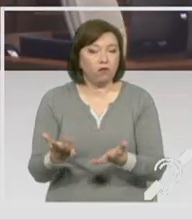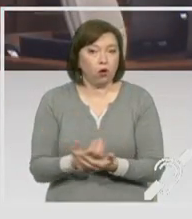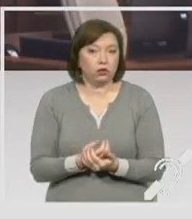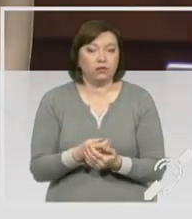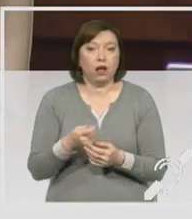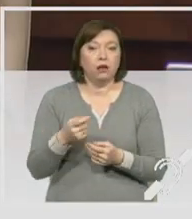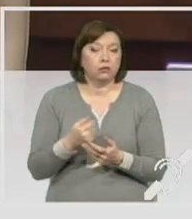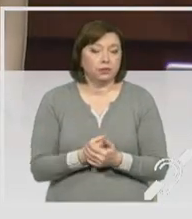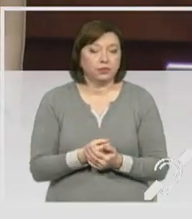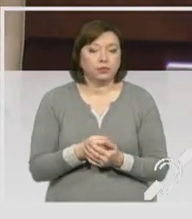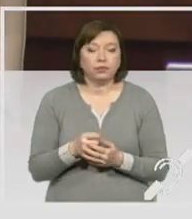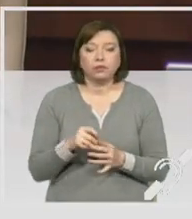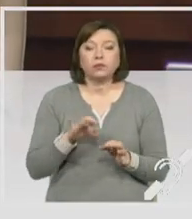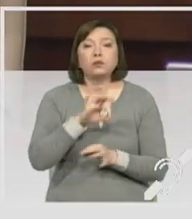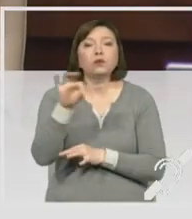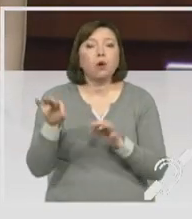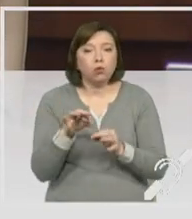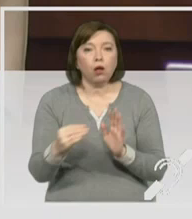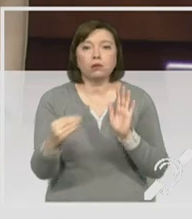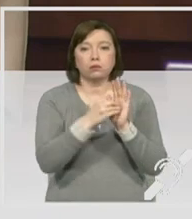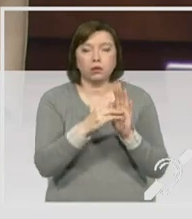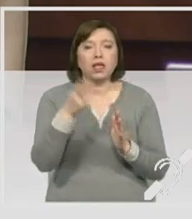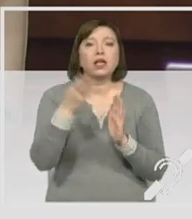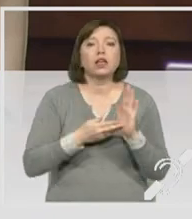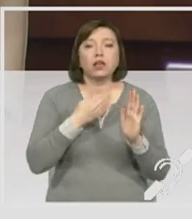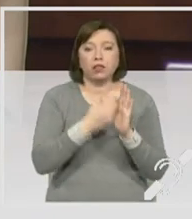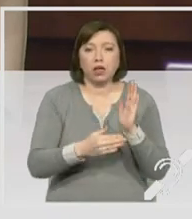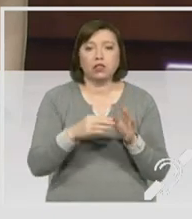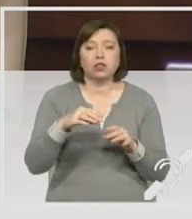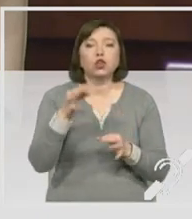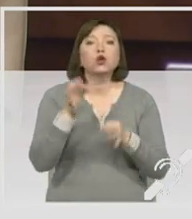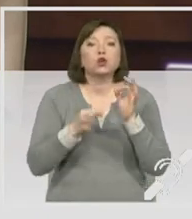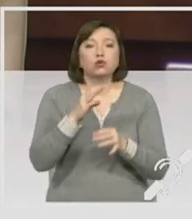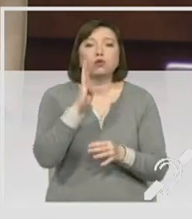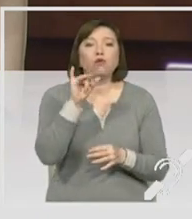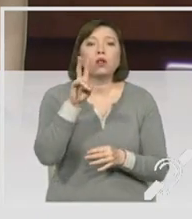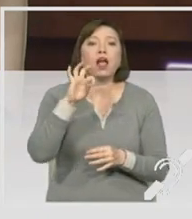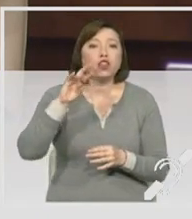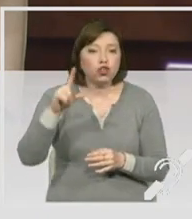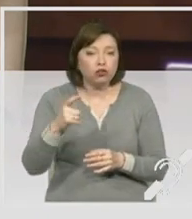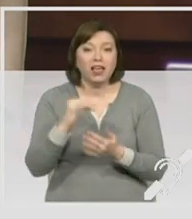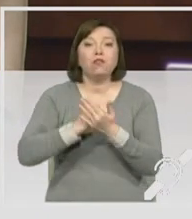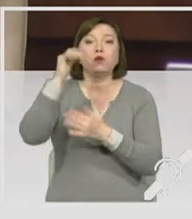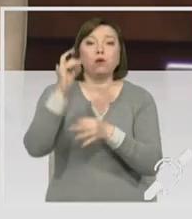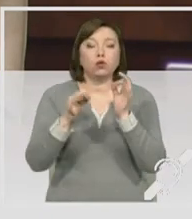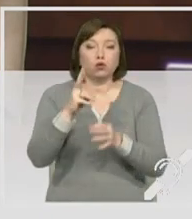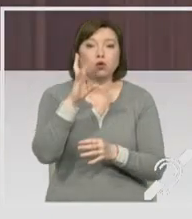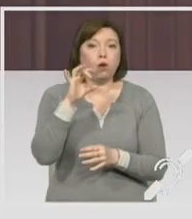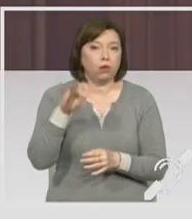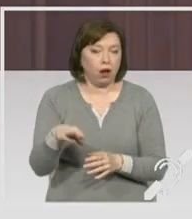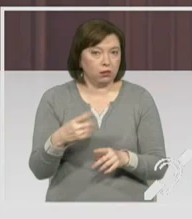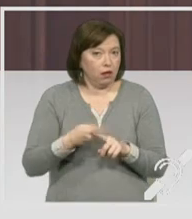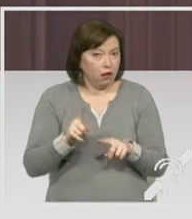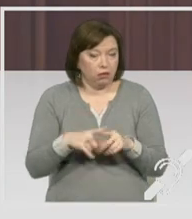proiectului proectul prede lichidarea judecătoriei vulcănești și a Curții de Apel comrat este un subiect